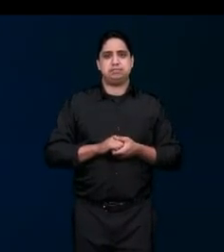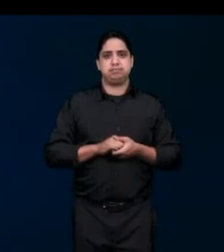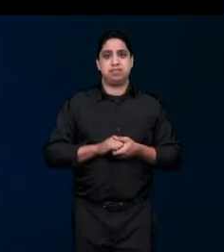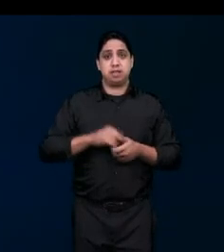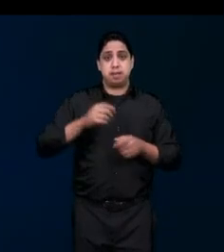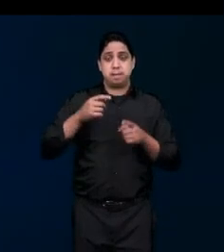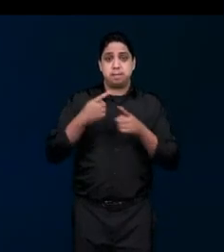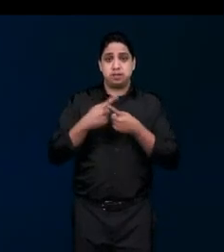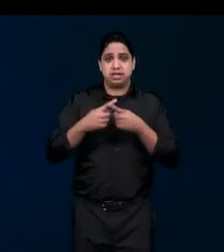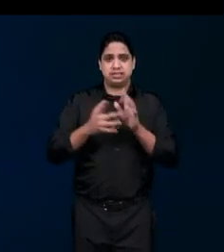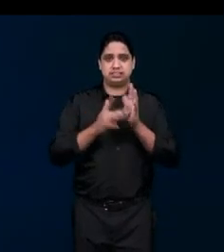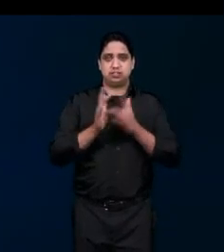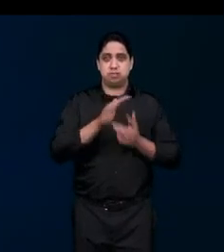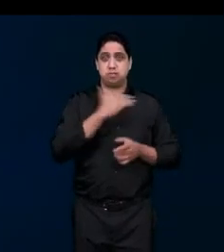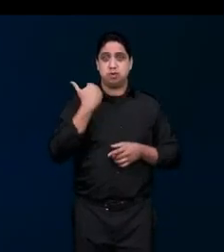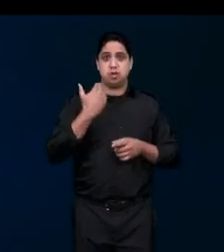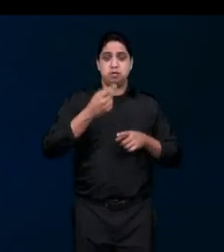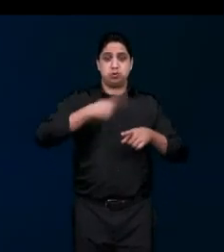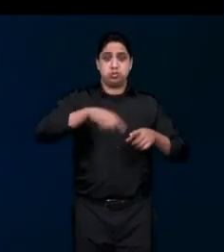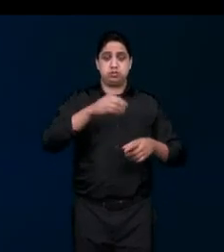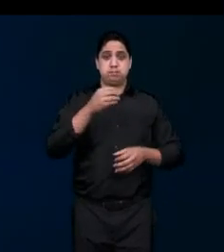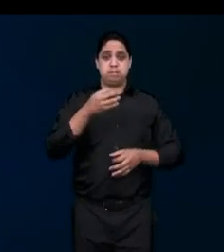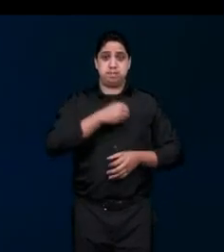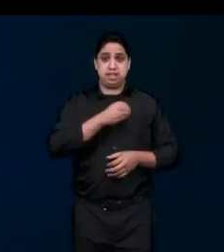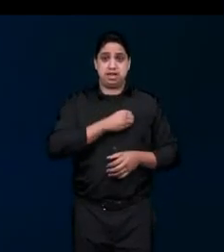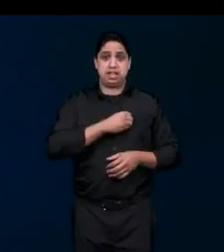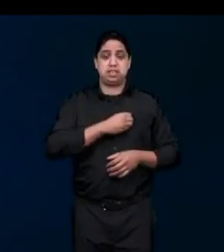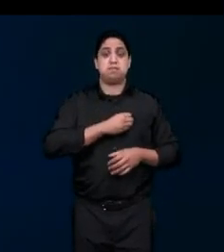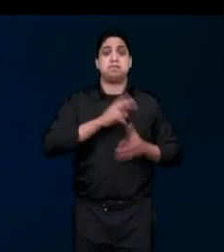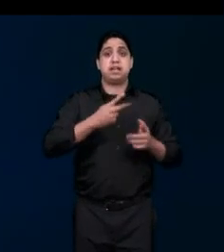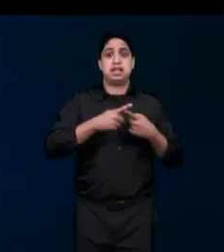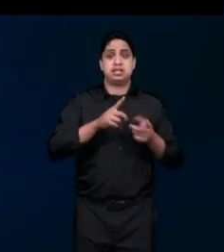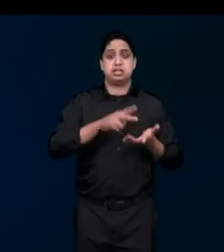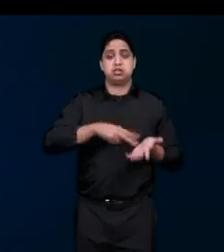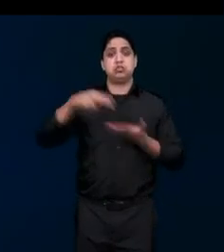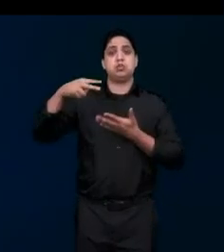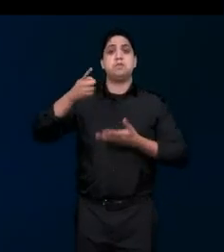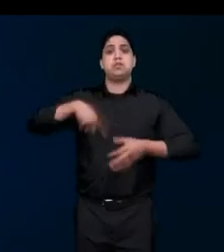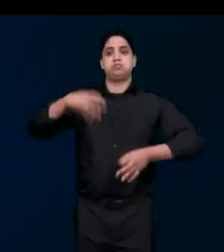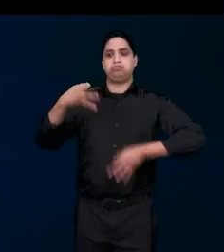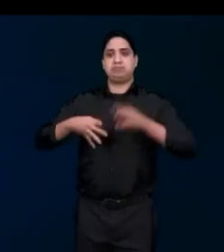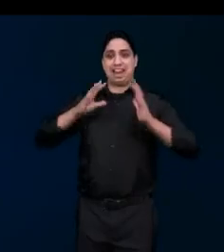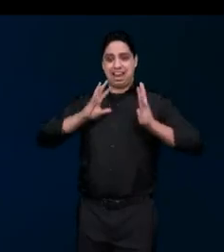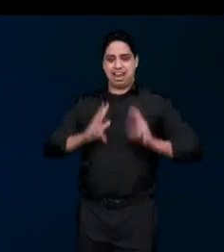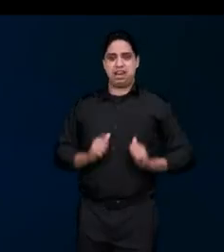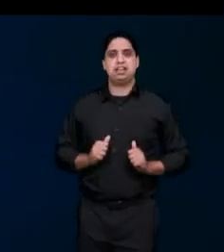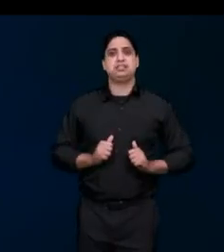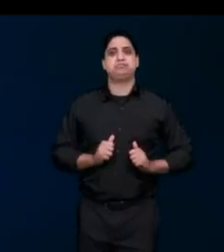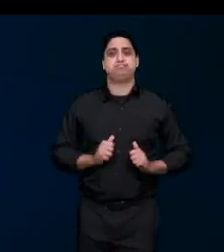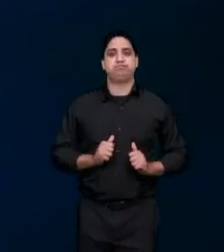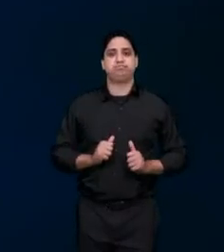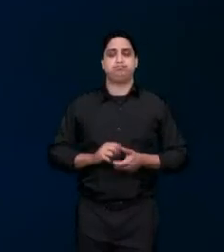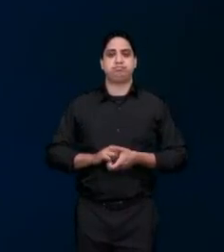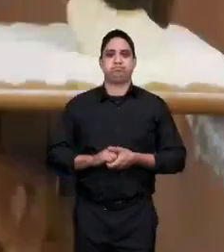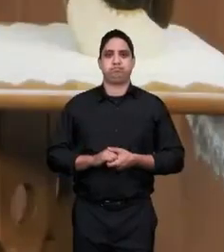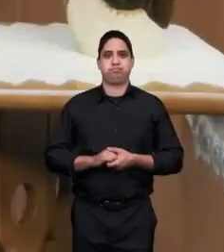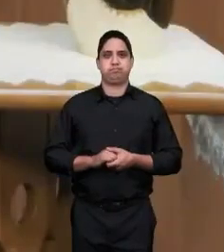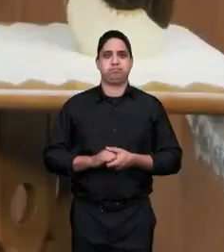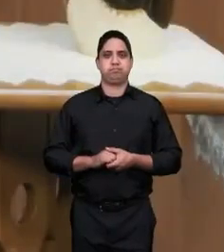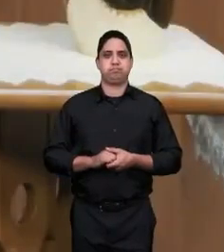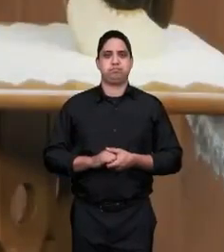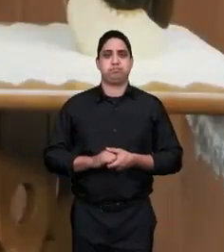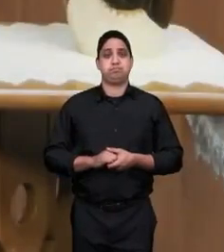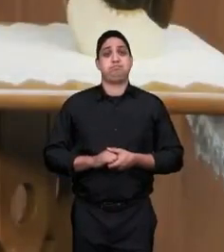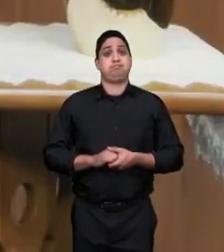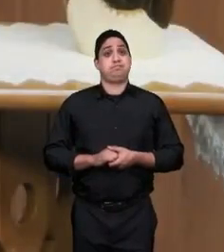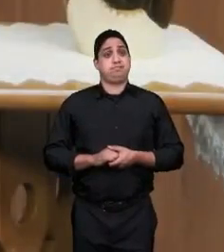Иисуса, умершего за наши грехи, и нет никого сильнее Иисуса, воскресшего для нашего оправдания.